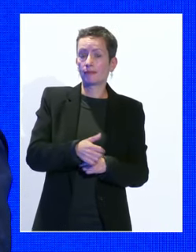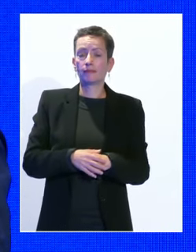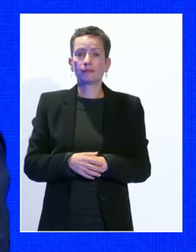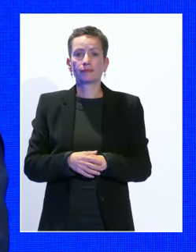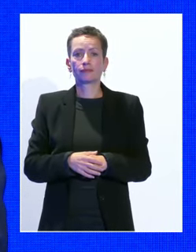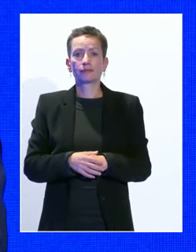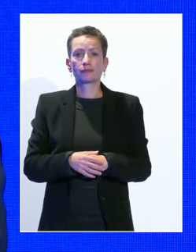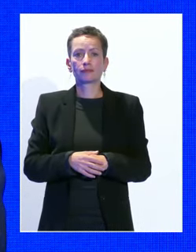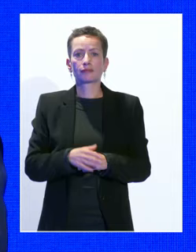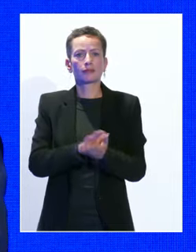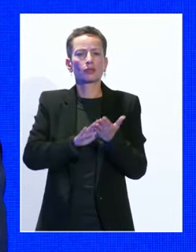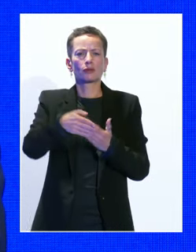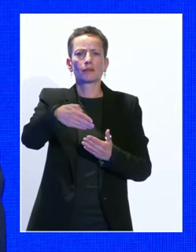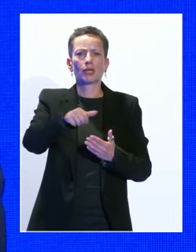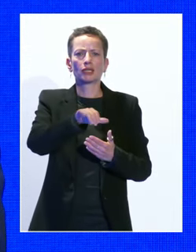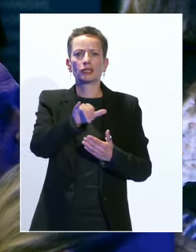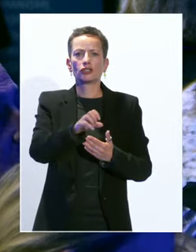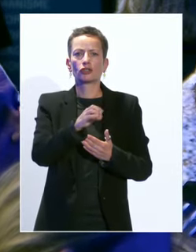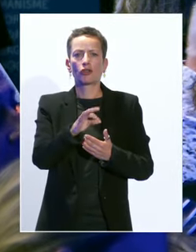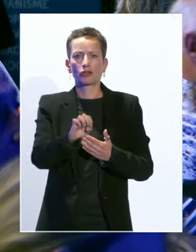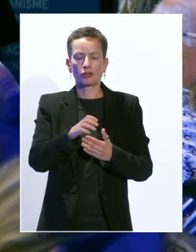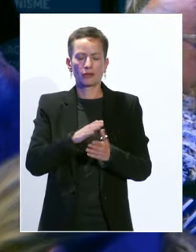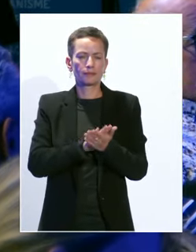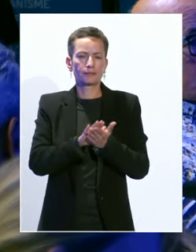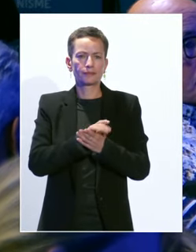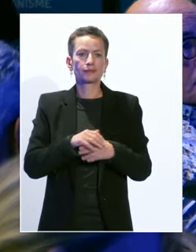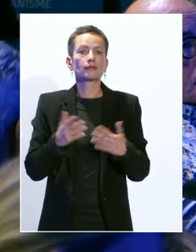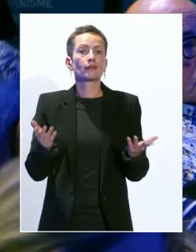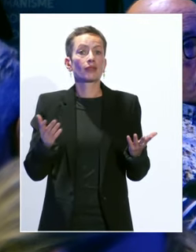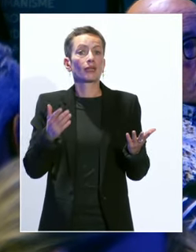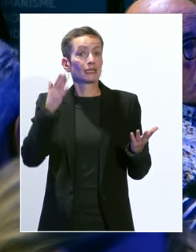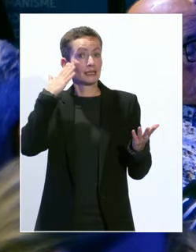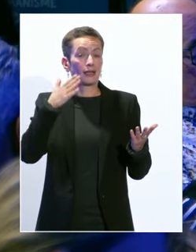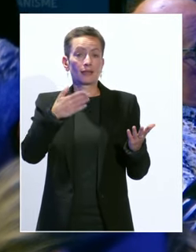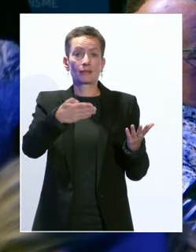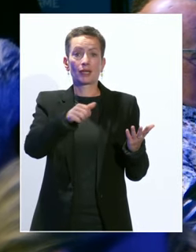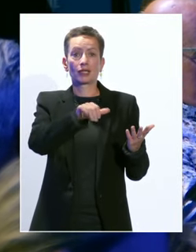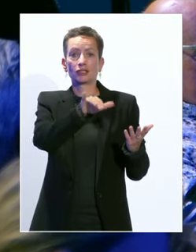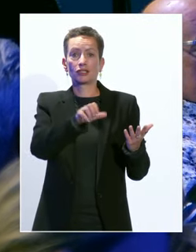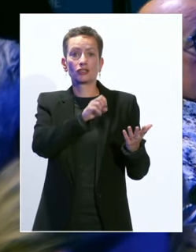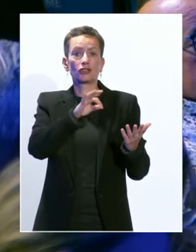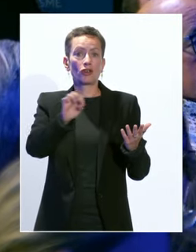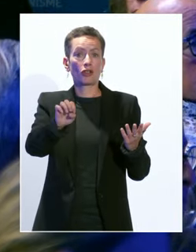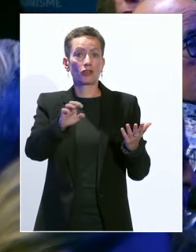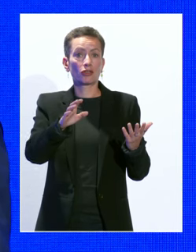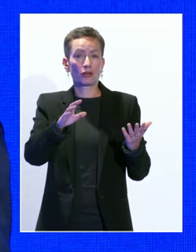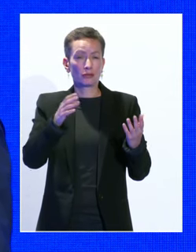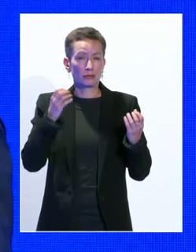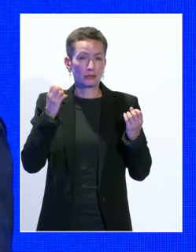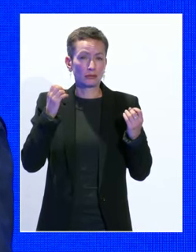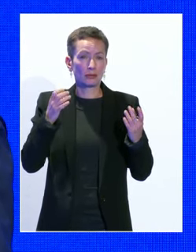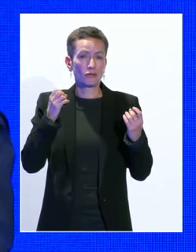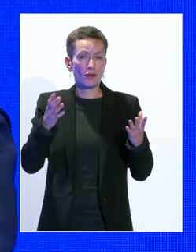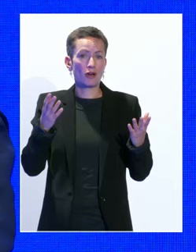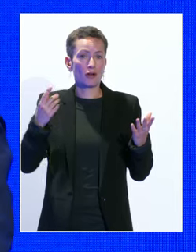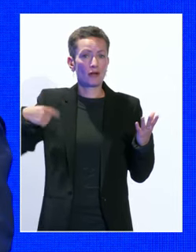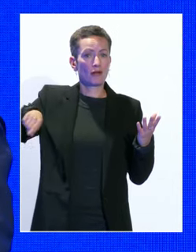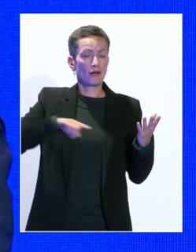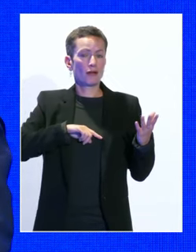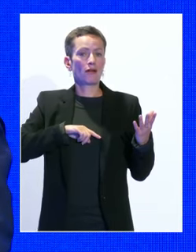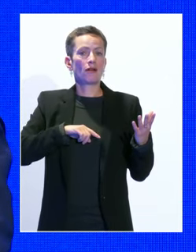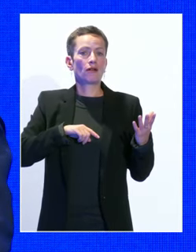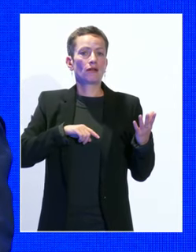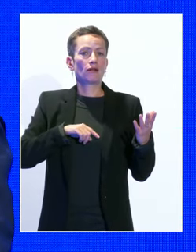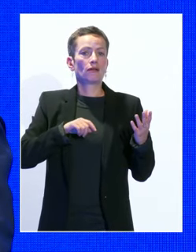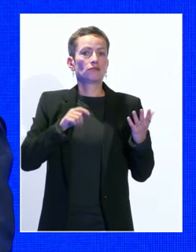que vous avez entendu hier. Vous savez que Mayotte est parcourue de vagues de rejet